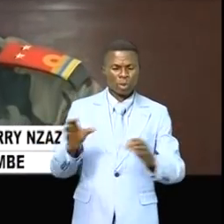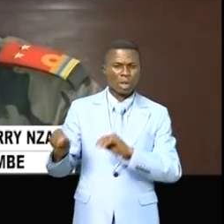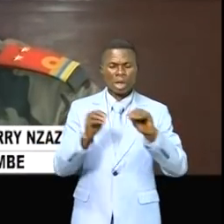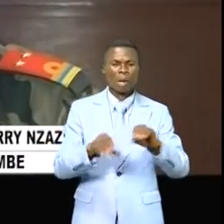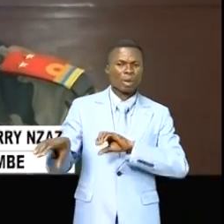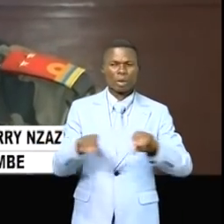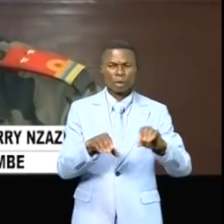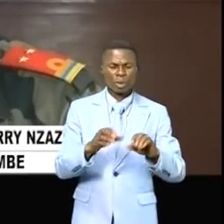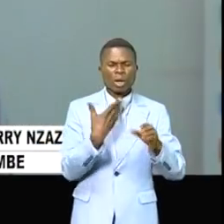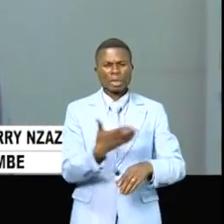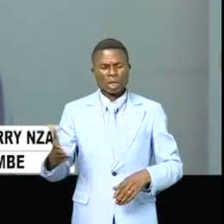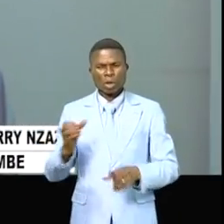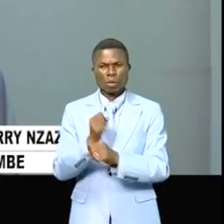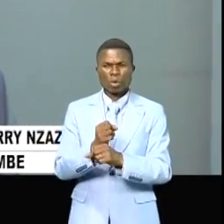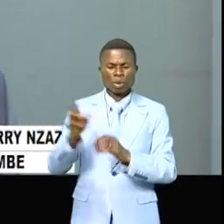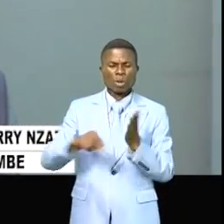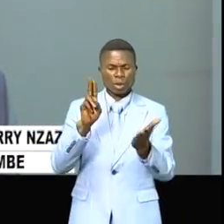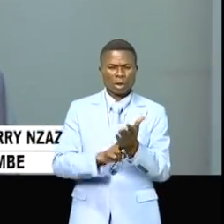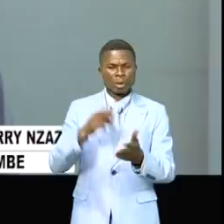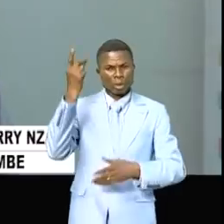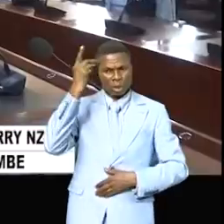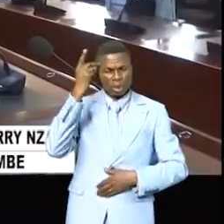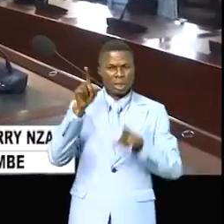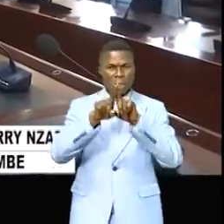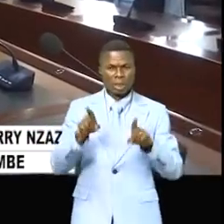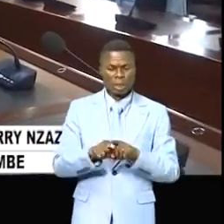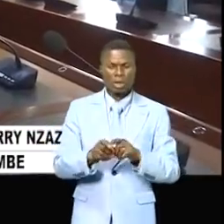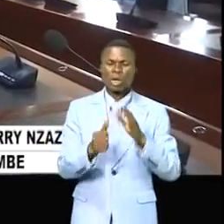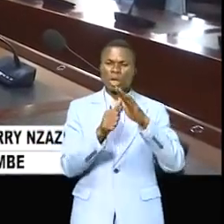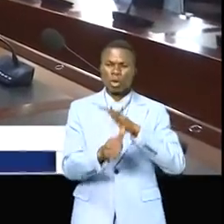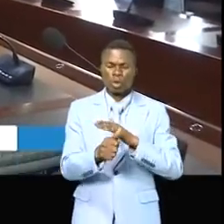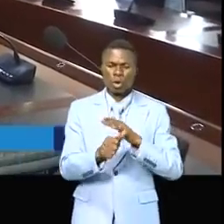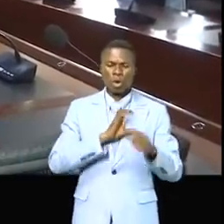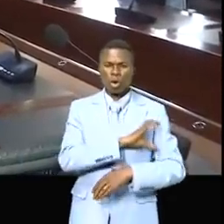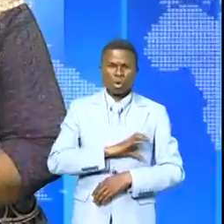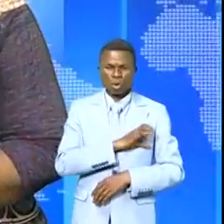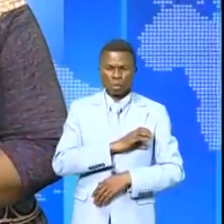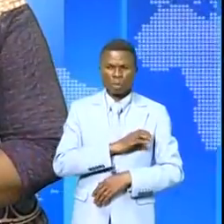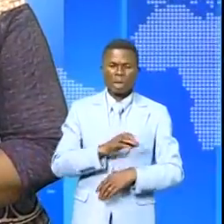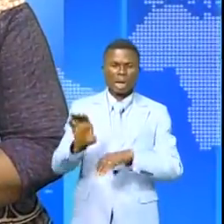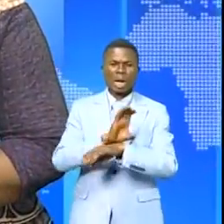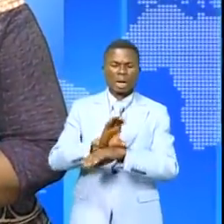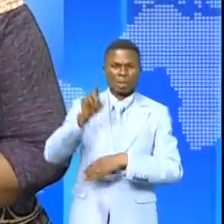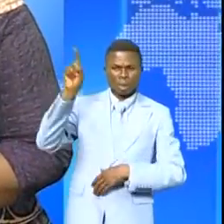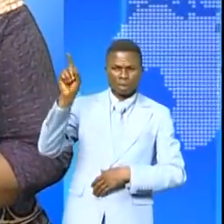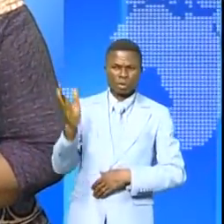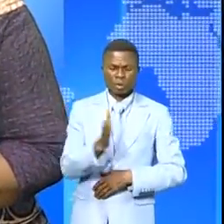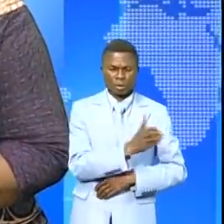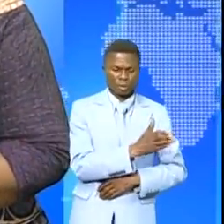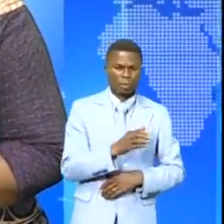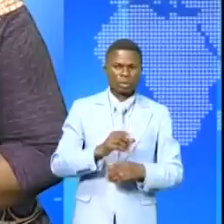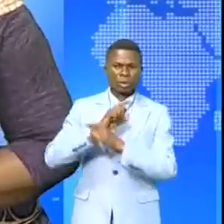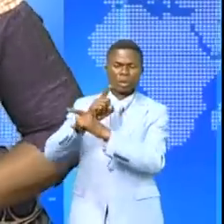œuvre des dispositions du protocole de Kinshasa et du code des conduites de Yaoundé. Comment prévenir